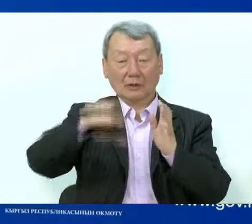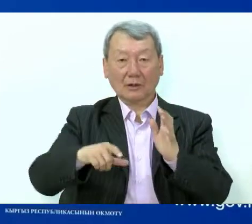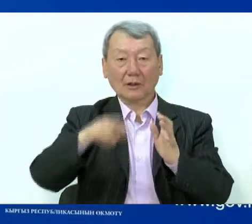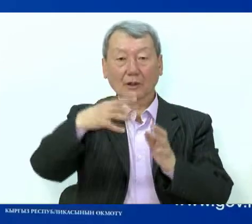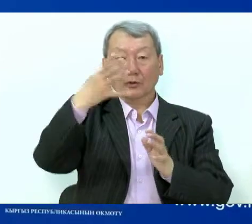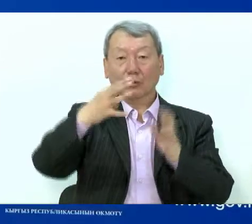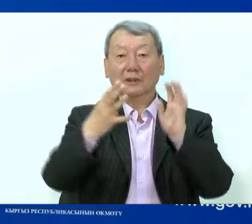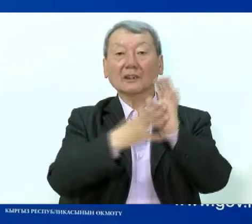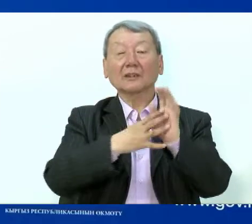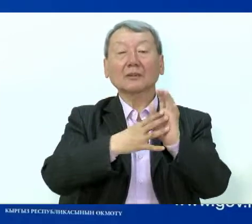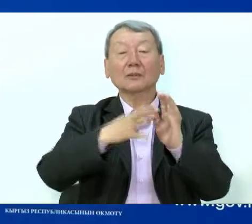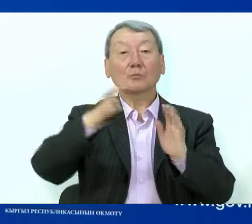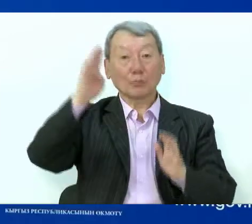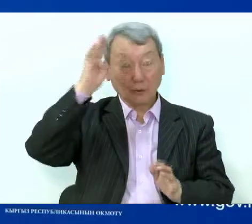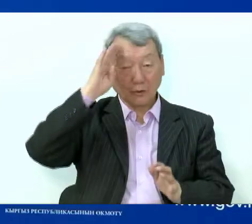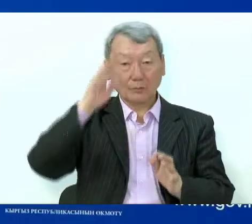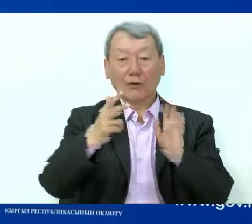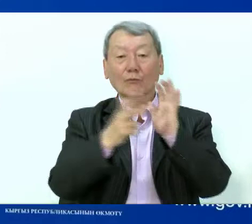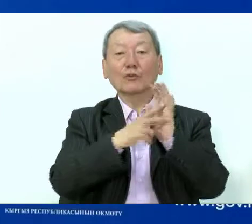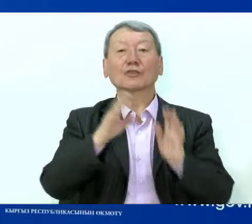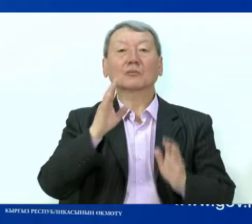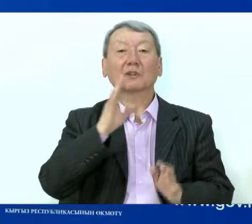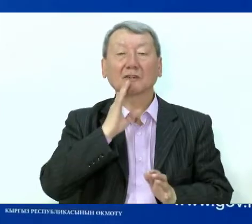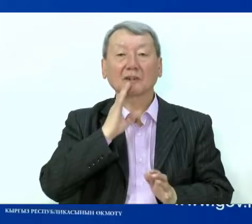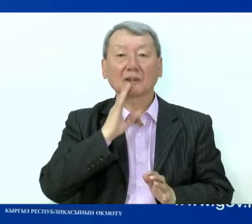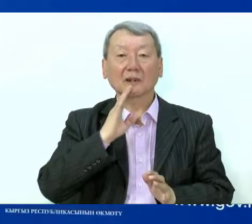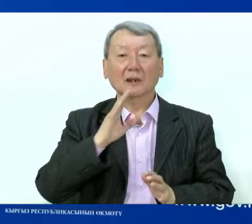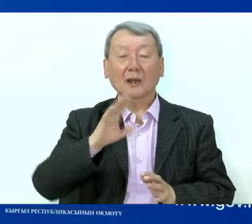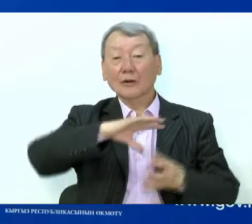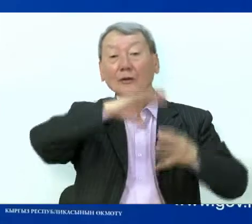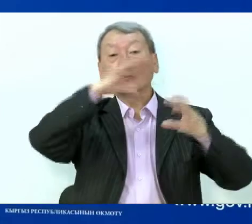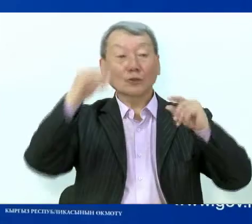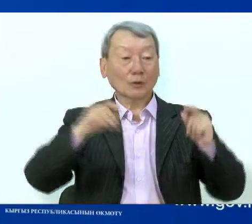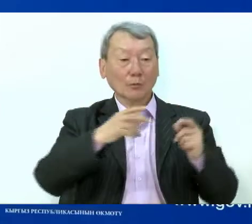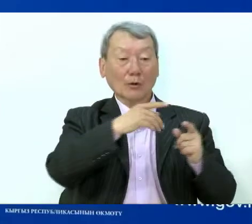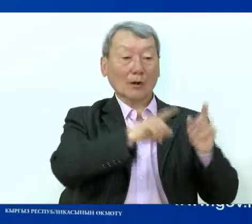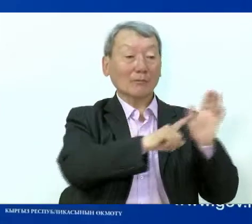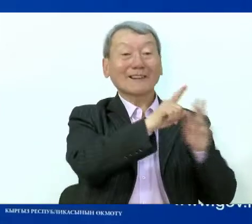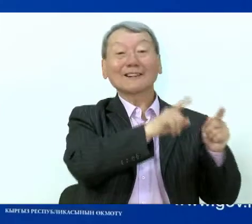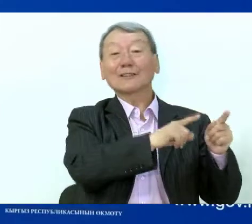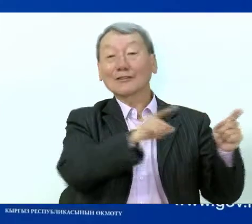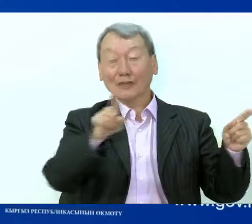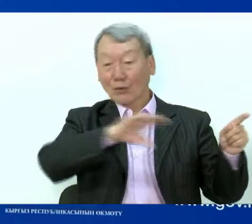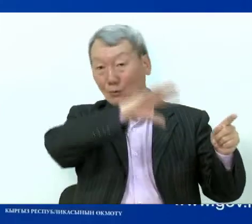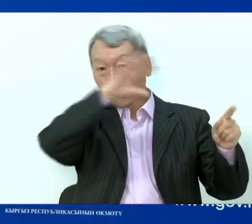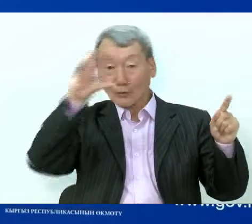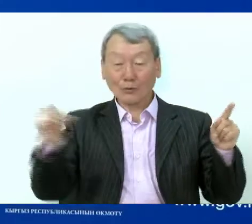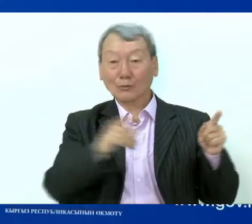них 49 мужчин и 8 женщин. Всего за период ведения комендантского часа